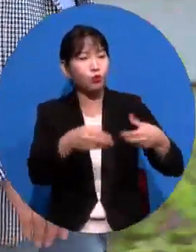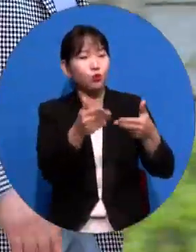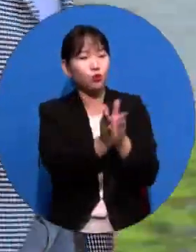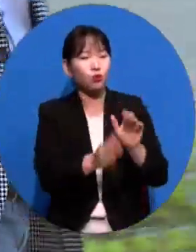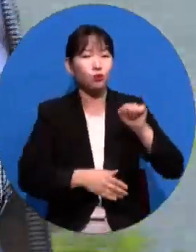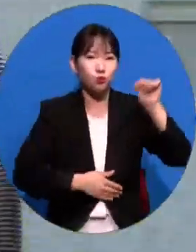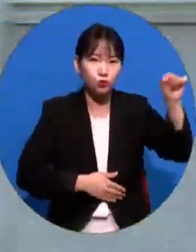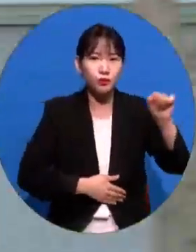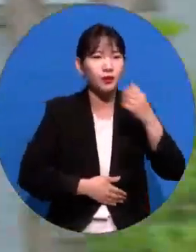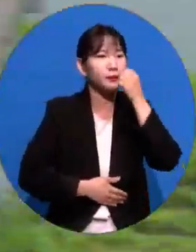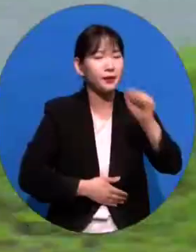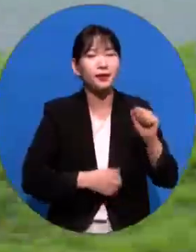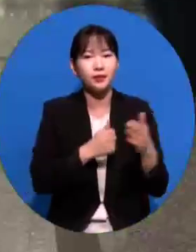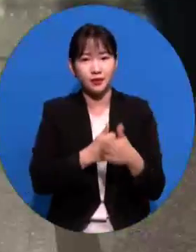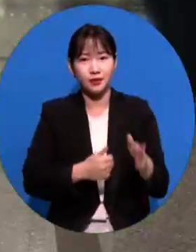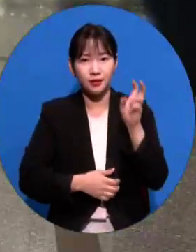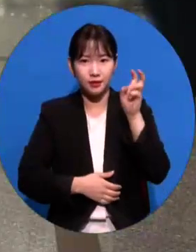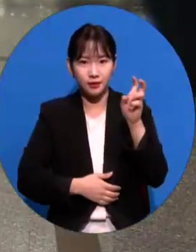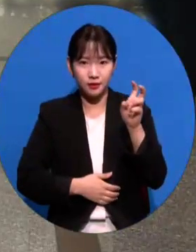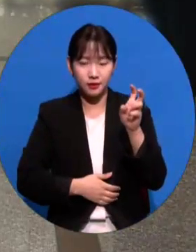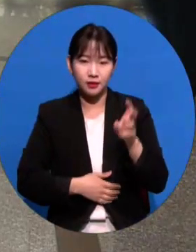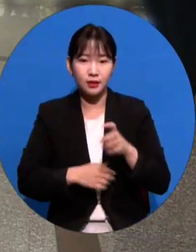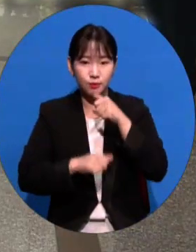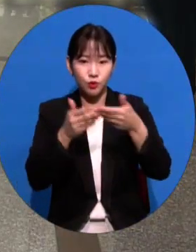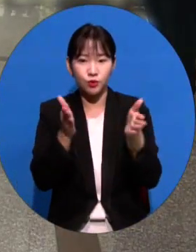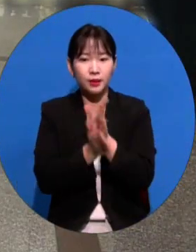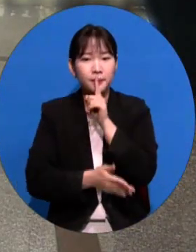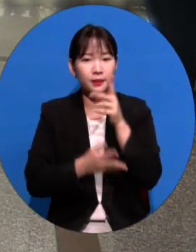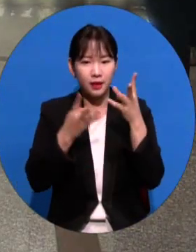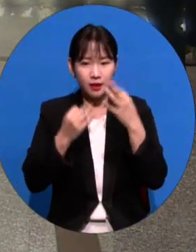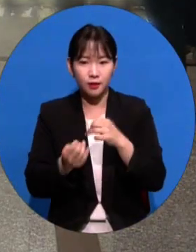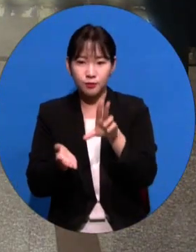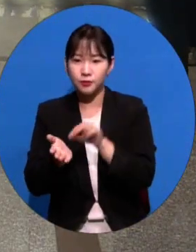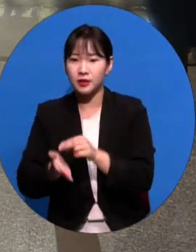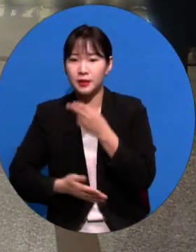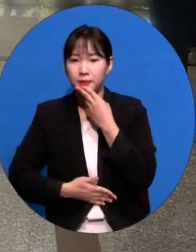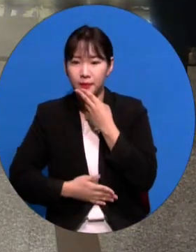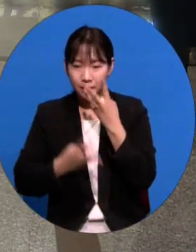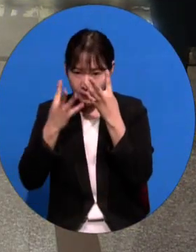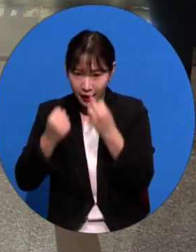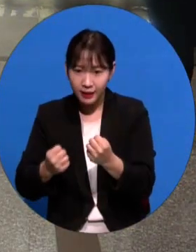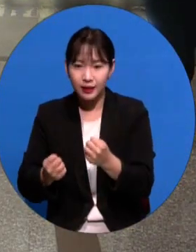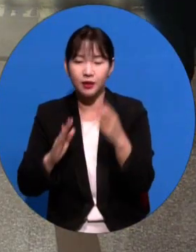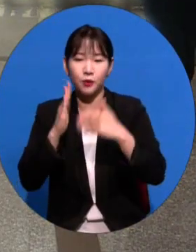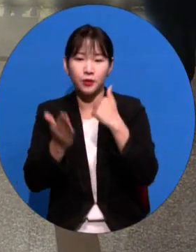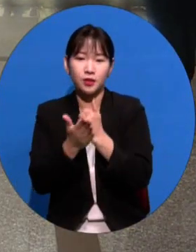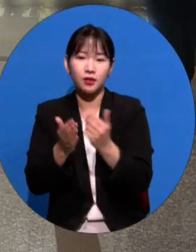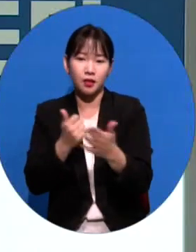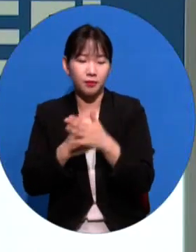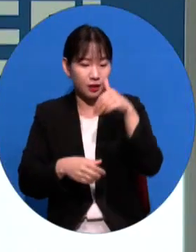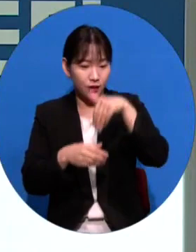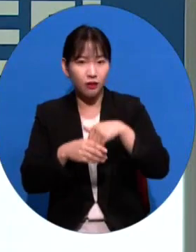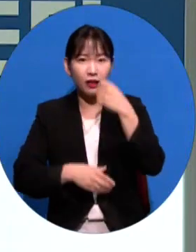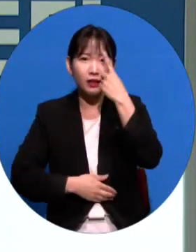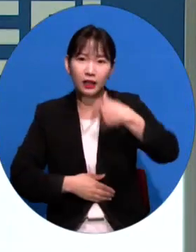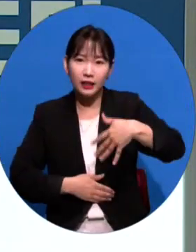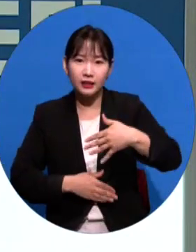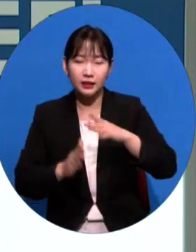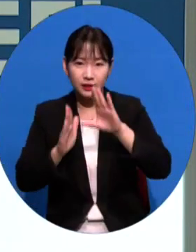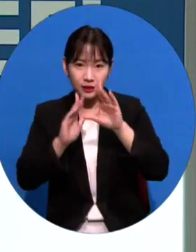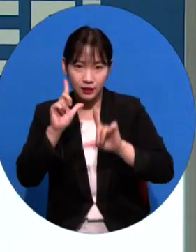불가피하기 때문입니다 민주당의 말많고 탈많은 공천 때문에 선거가 한달도 안남은